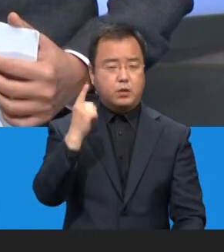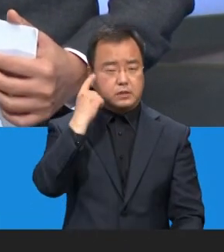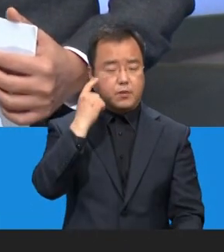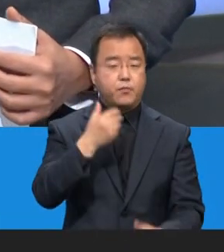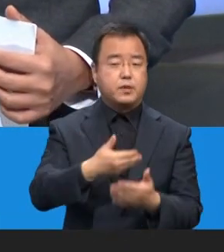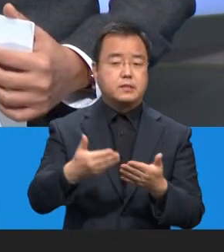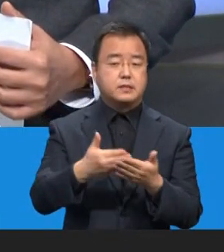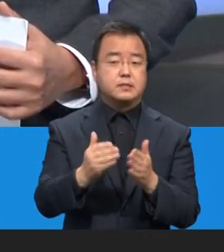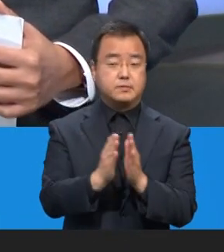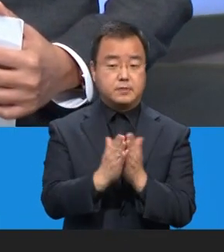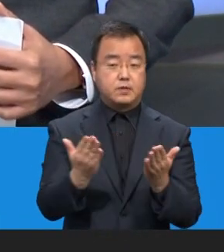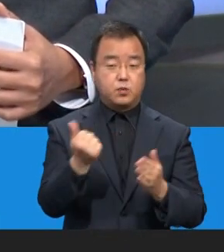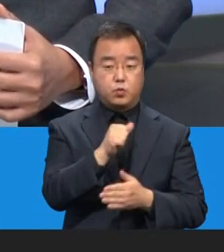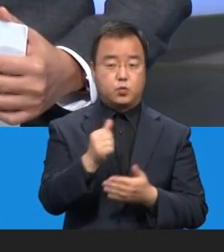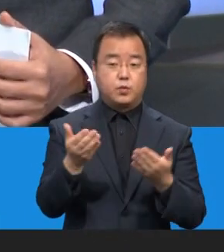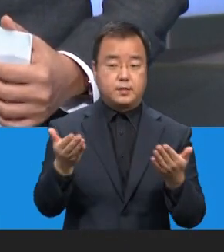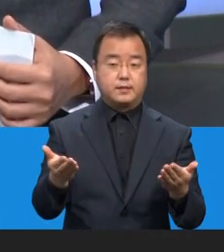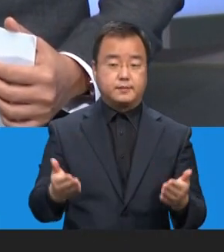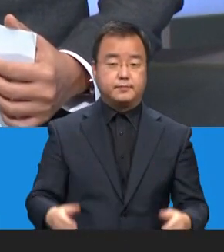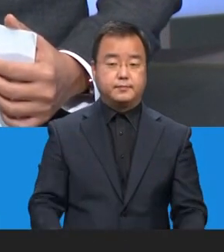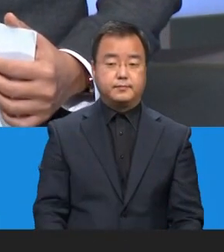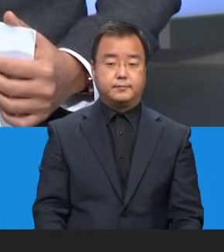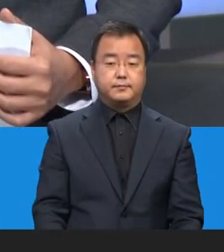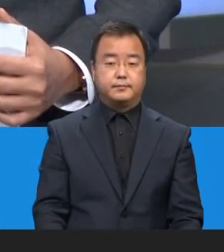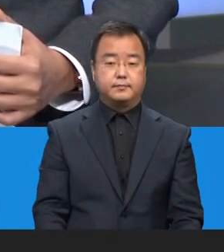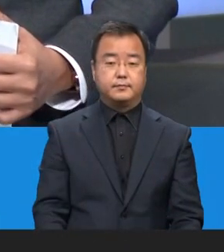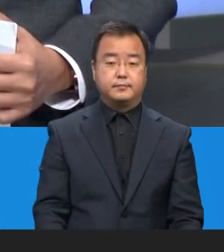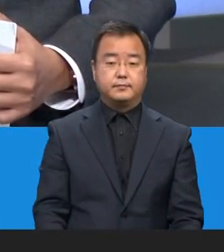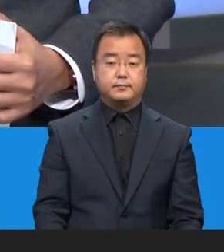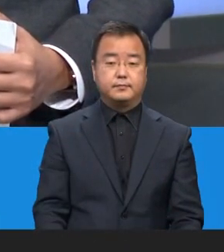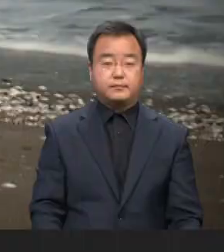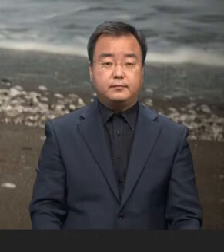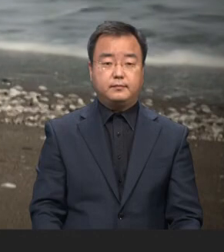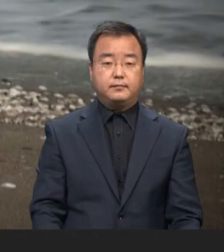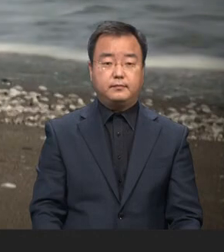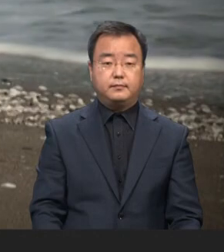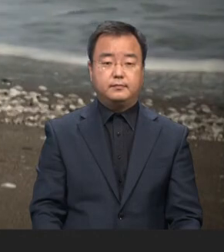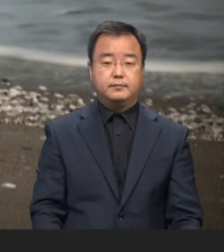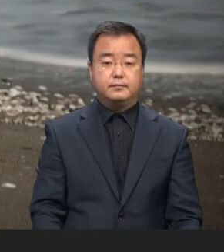그림책 한 권도 함께 소개합니다. 지성과 감성에서 만나보시죠.